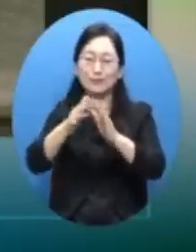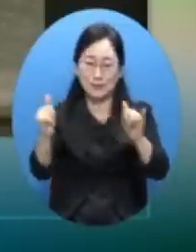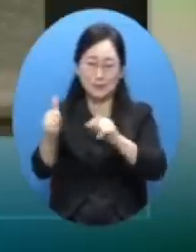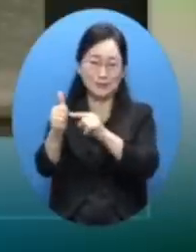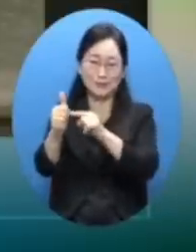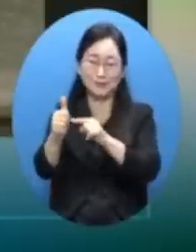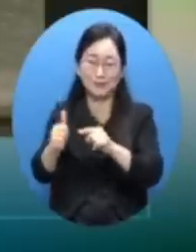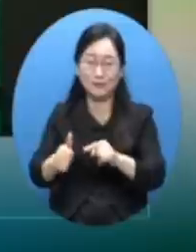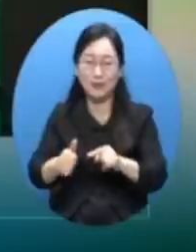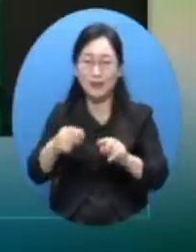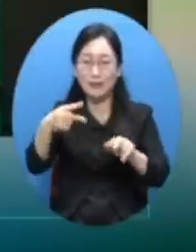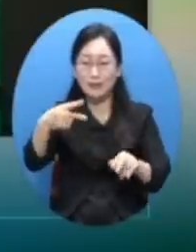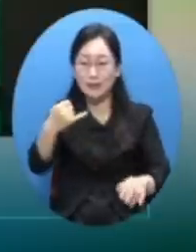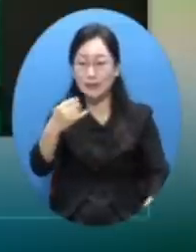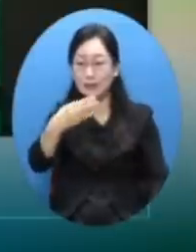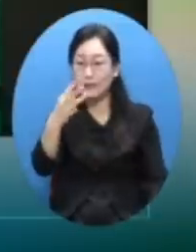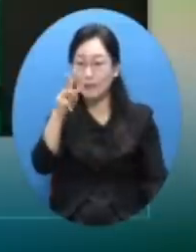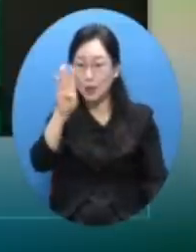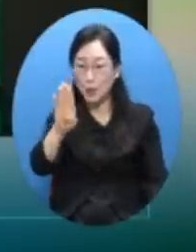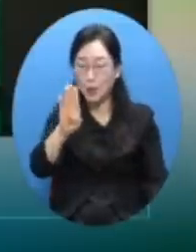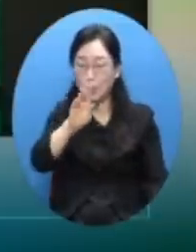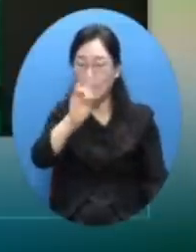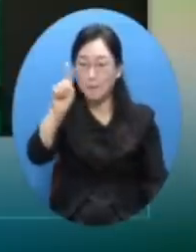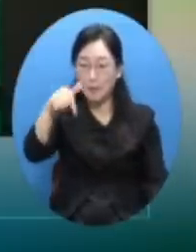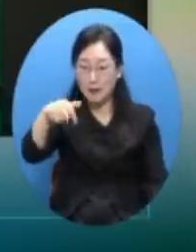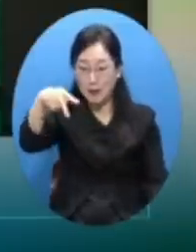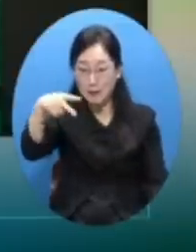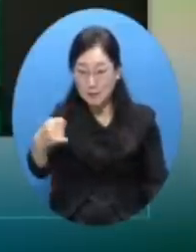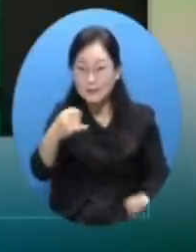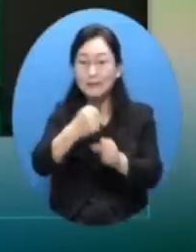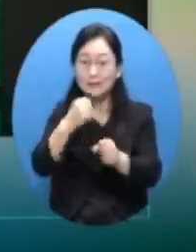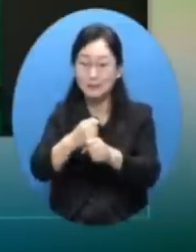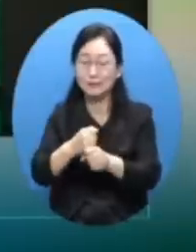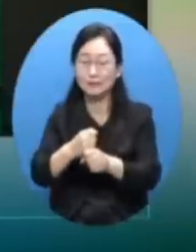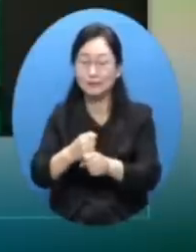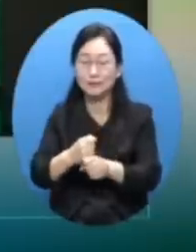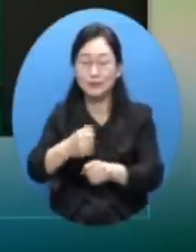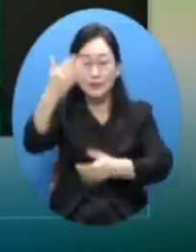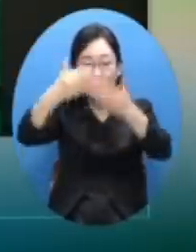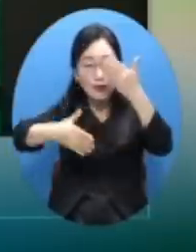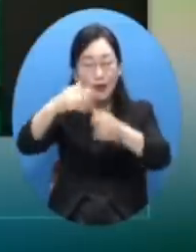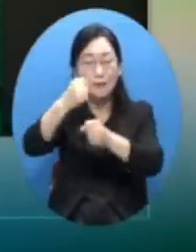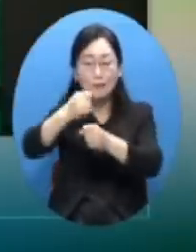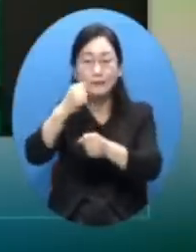드랍박스라는 영화를 만들었어요. 원래 영화 그 제작하는 그